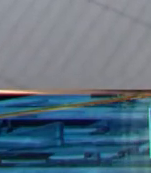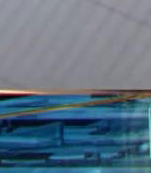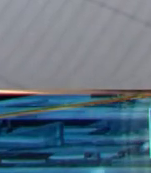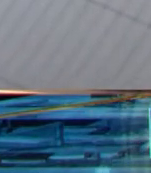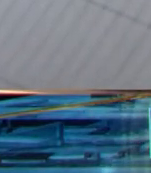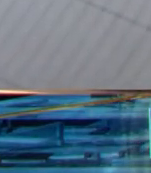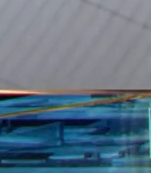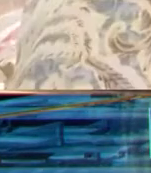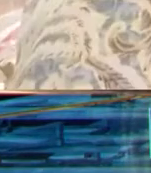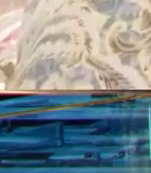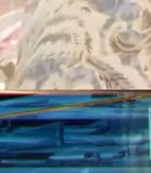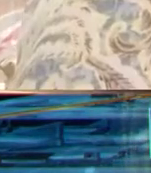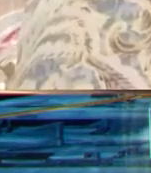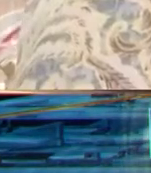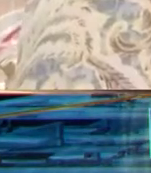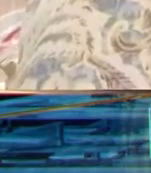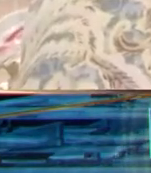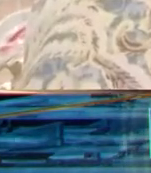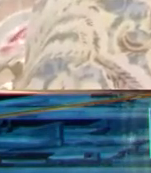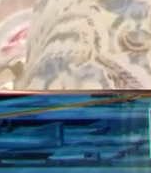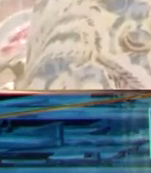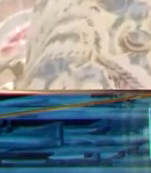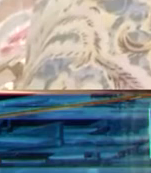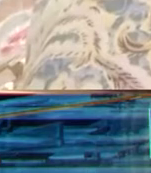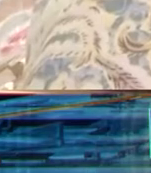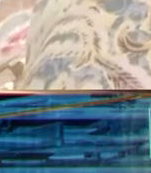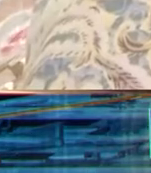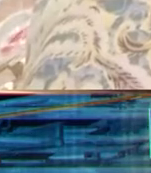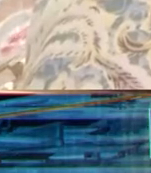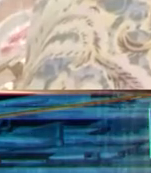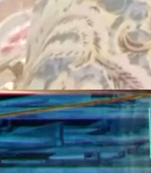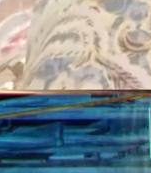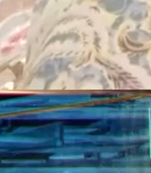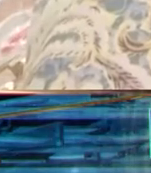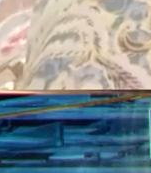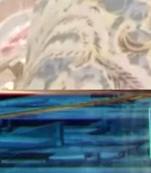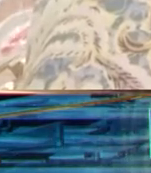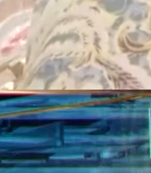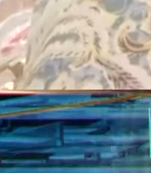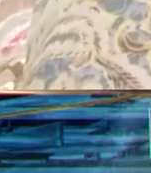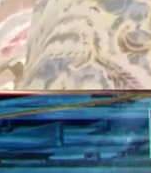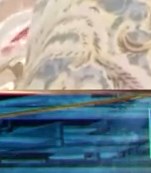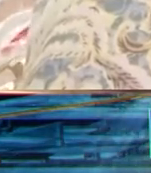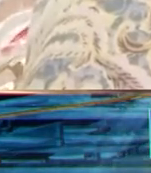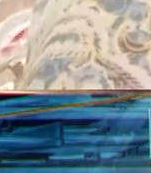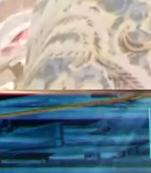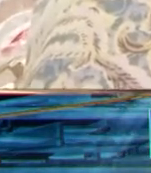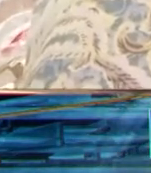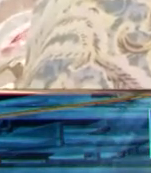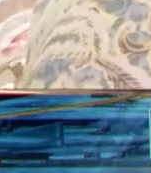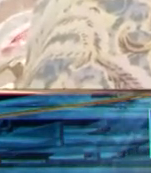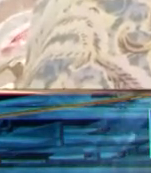сақтау бөлімінде. Жақсы, жақсы, бәрі жақсы. Халыққа тыныштық,